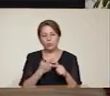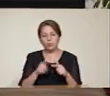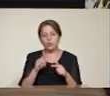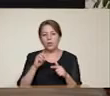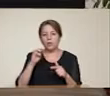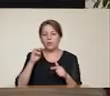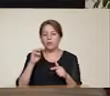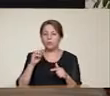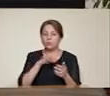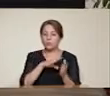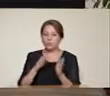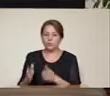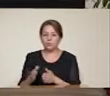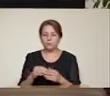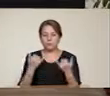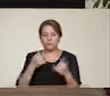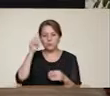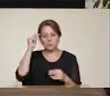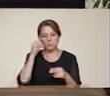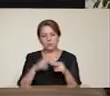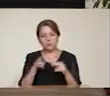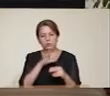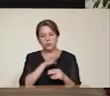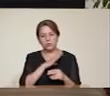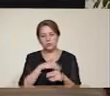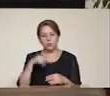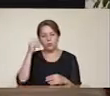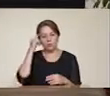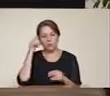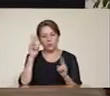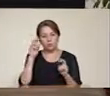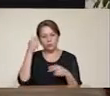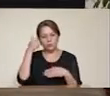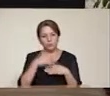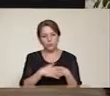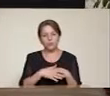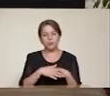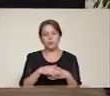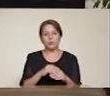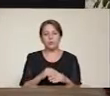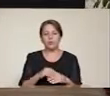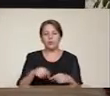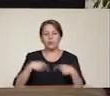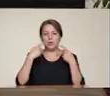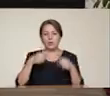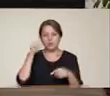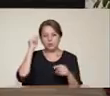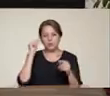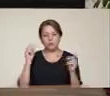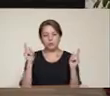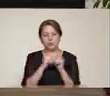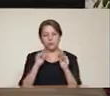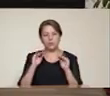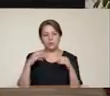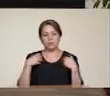Shuning bilan bugungi darsimiz o'z nihoyasiga yetdi. O'ylamanki, mavzu sizlarga tushunarli bo'ldi. Keyingi darslarda uchrashguncha